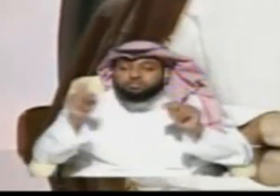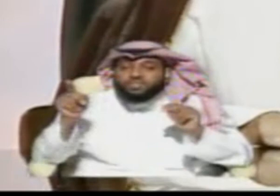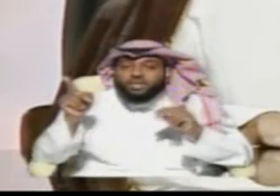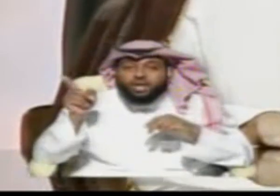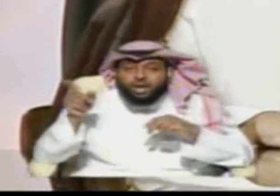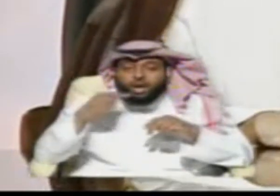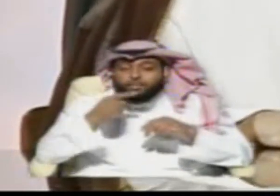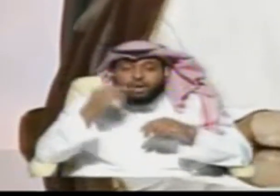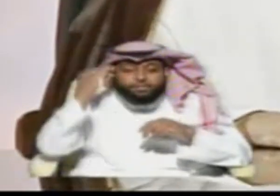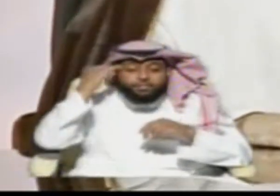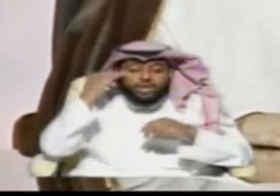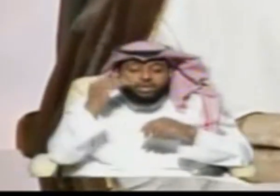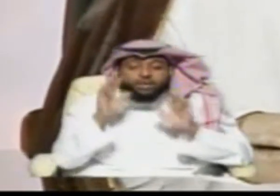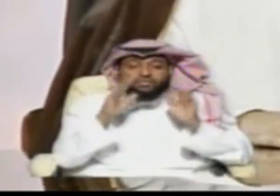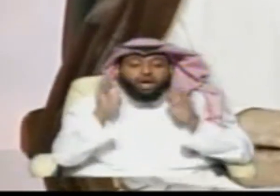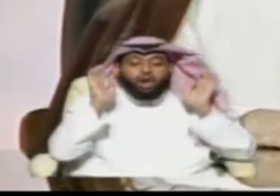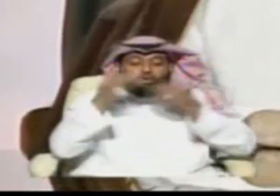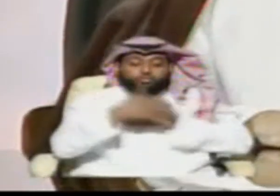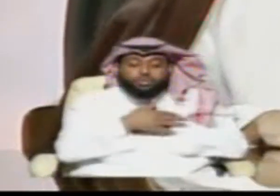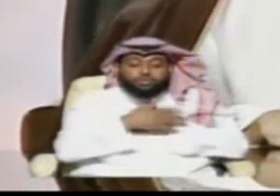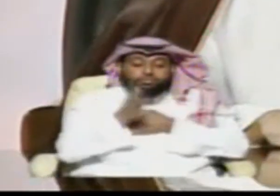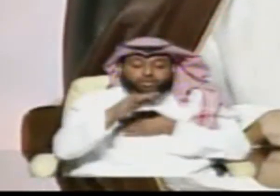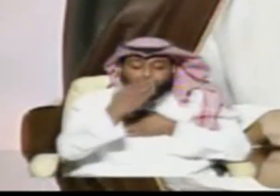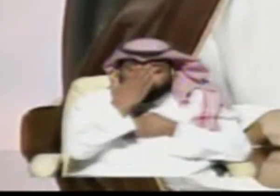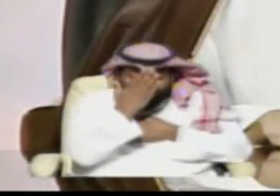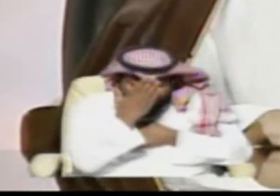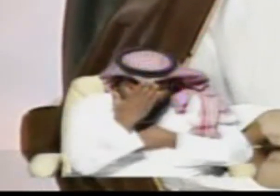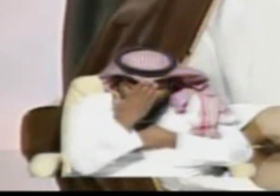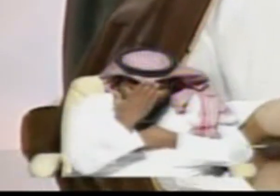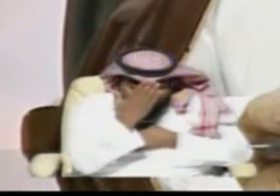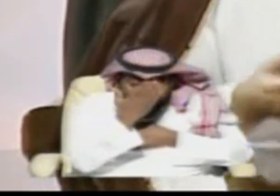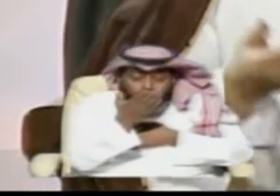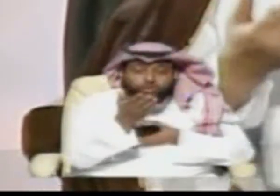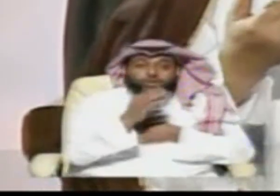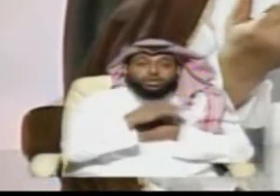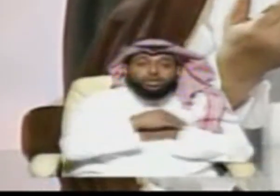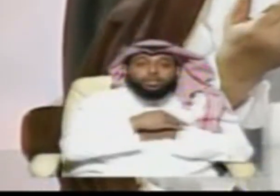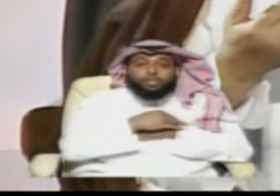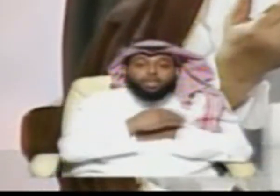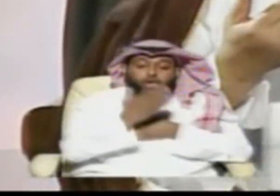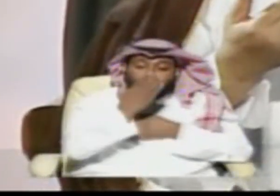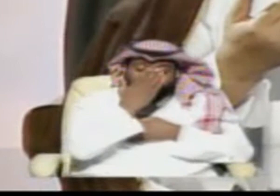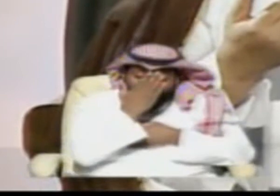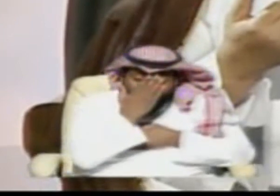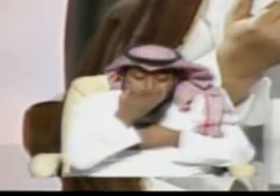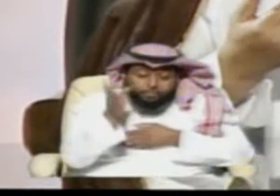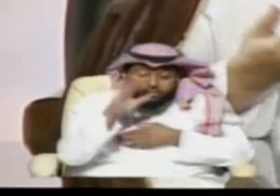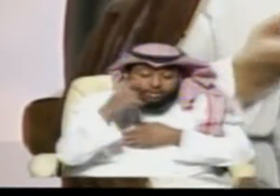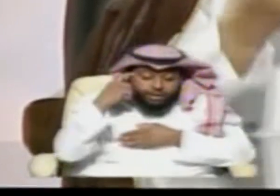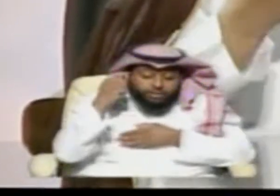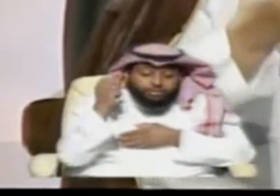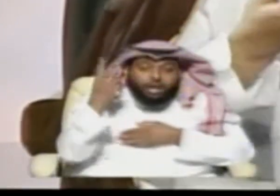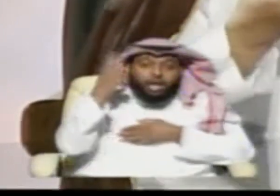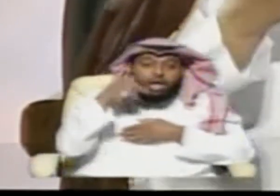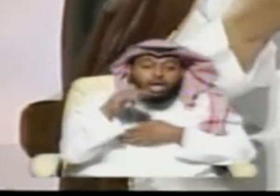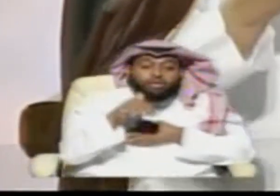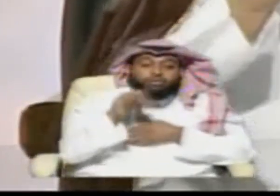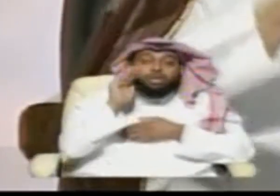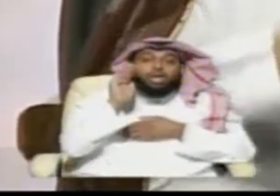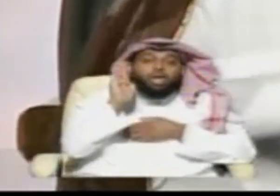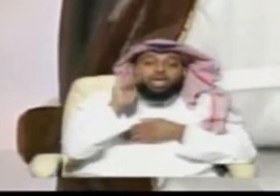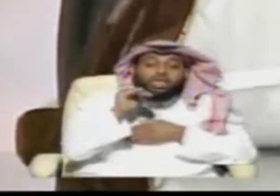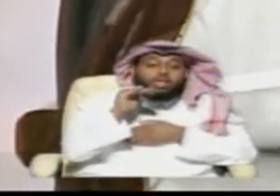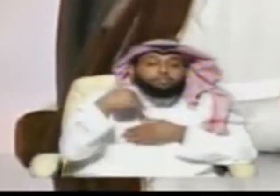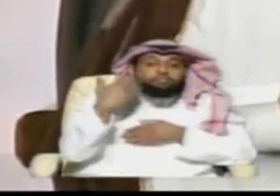سجدت وجلست التشهد وسجدت ثانية وتذكرت أنها ما ركعت، تقوم وتأتي